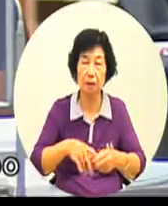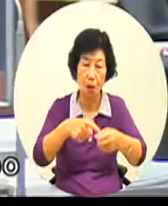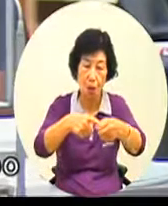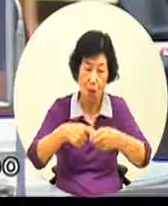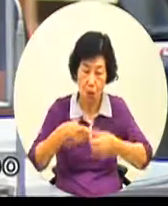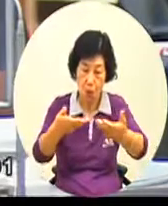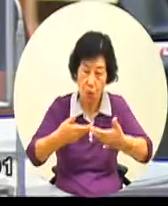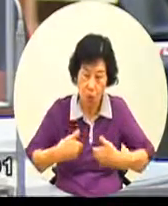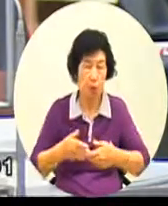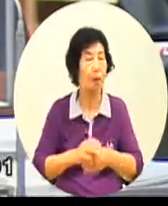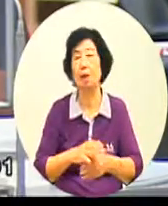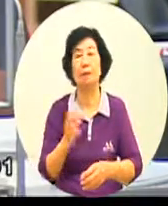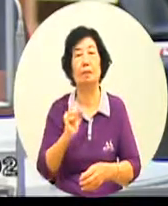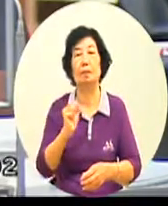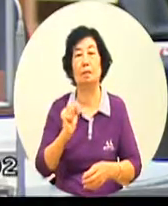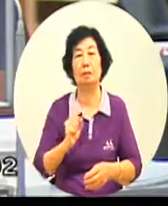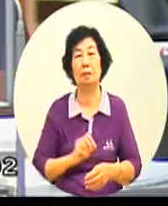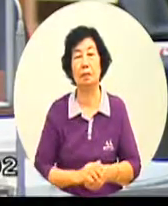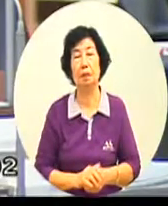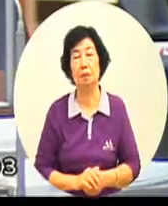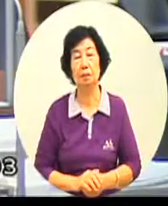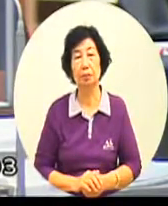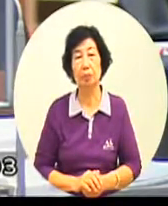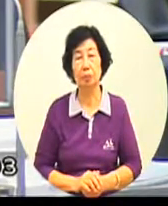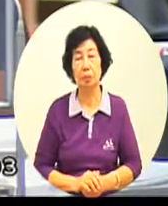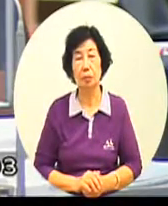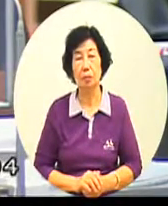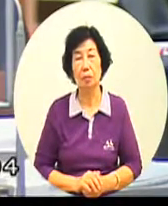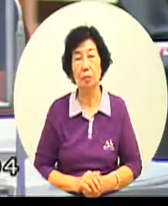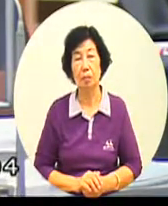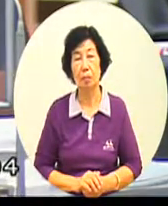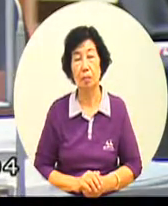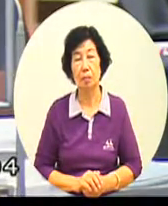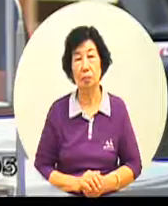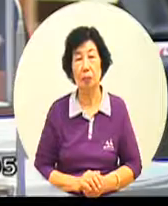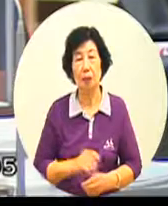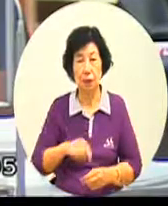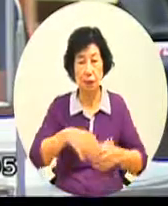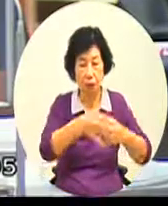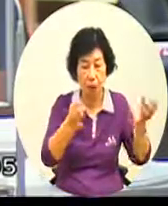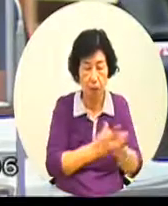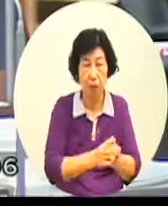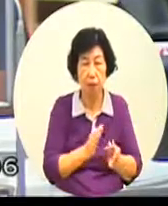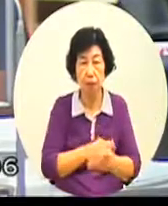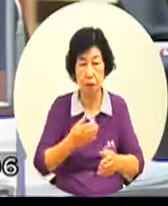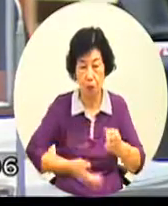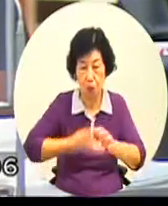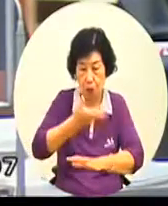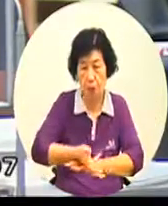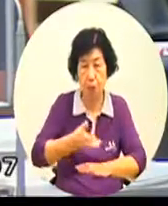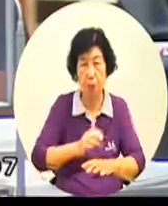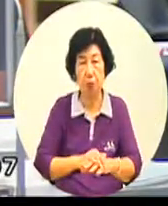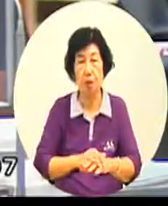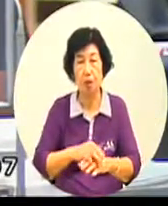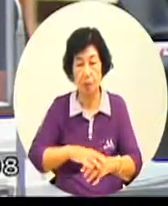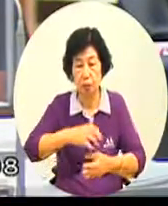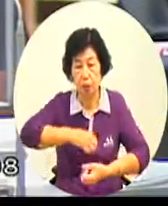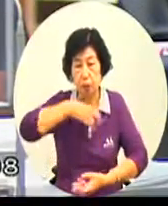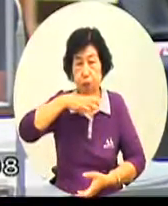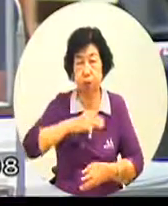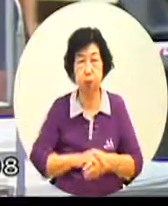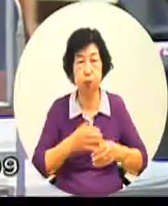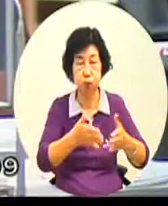动去关怀他们， 是， 啊，让他们如何在这方面都付出给我们这些我们的长者需